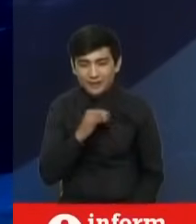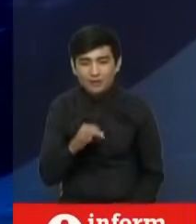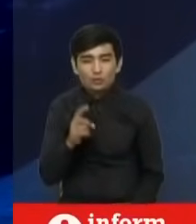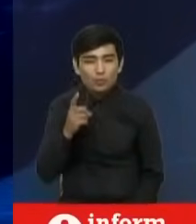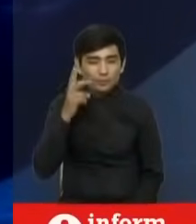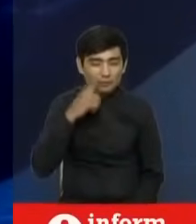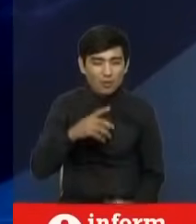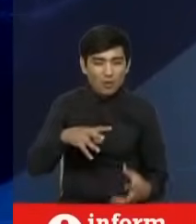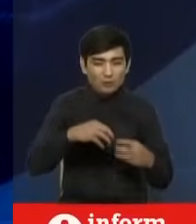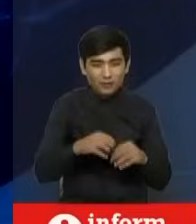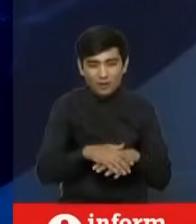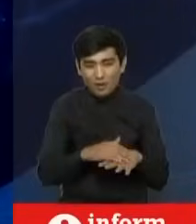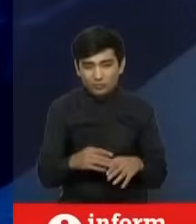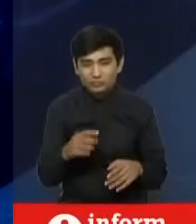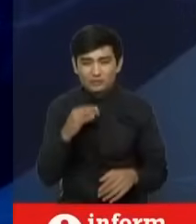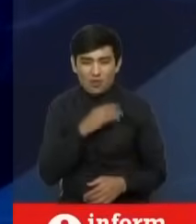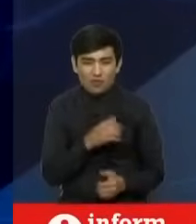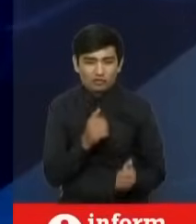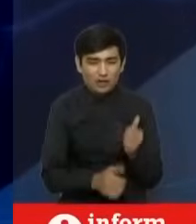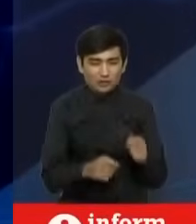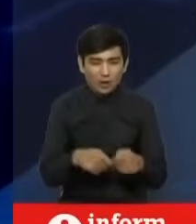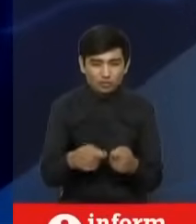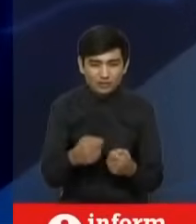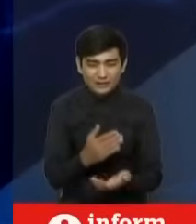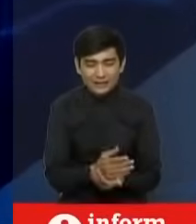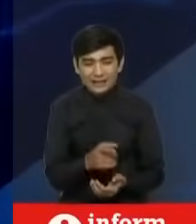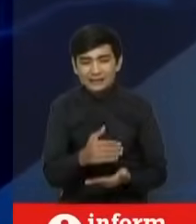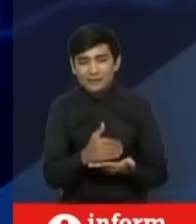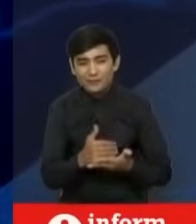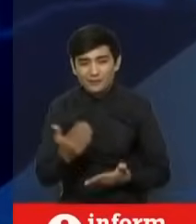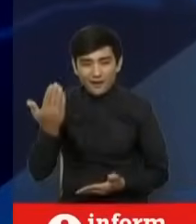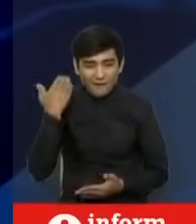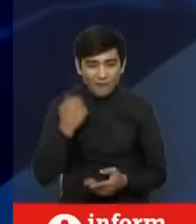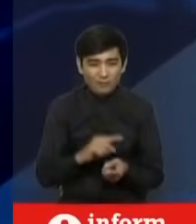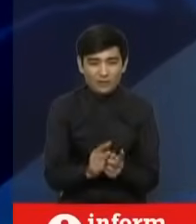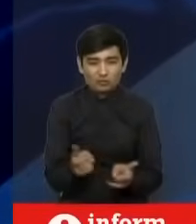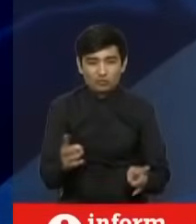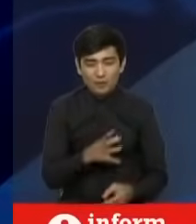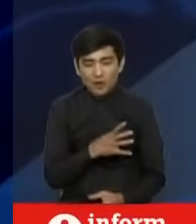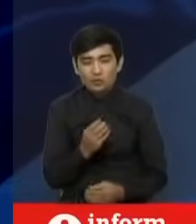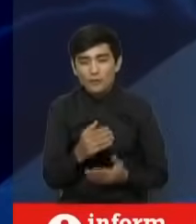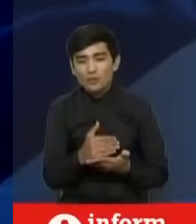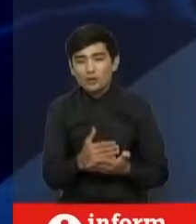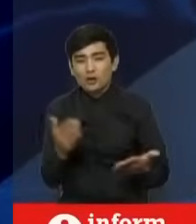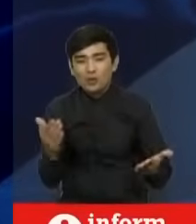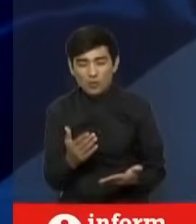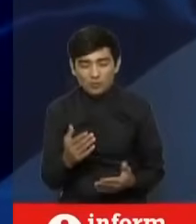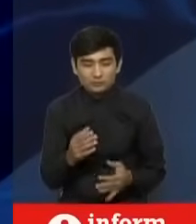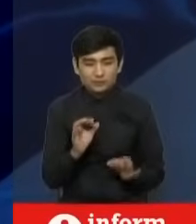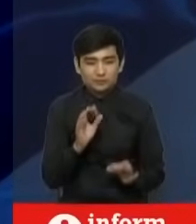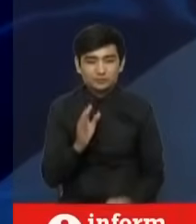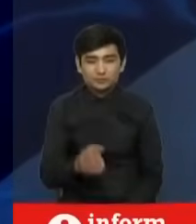общественного недовольства и частых нарушений систему давно пора менять. Какие еще предложения выдвигают активисты, узнавала Нина